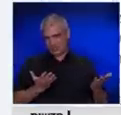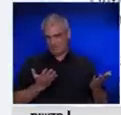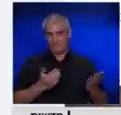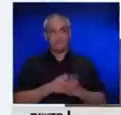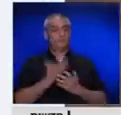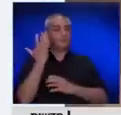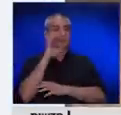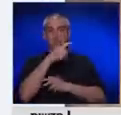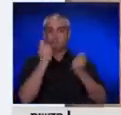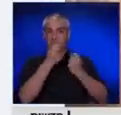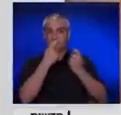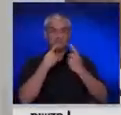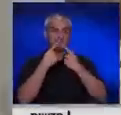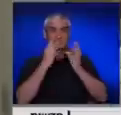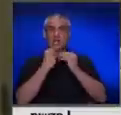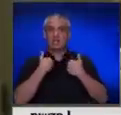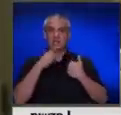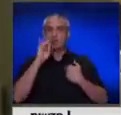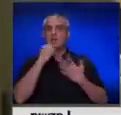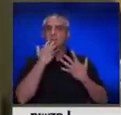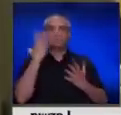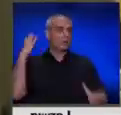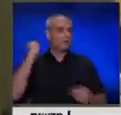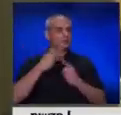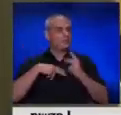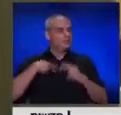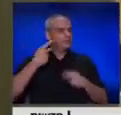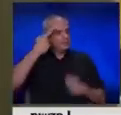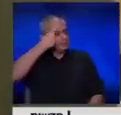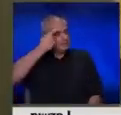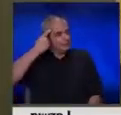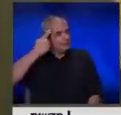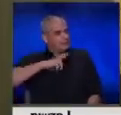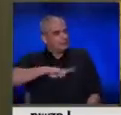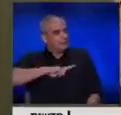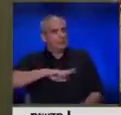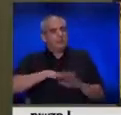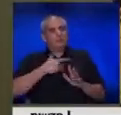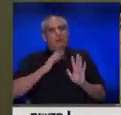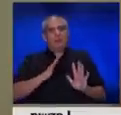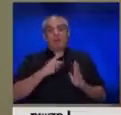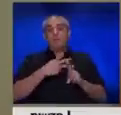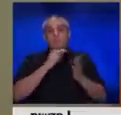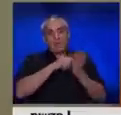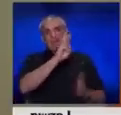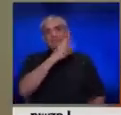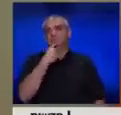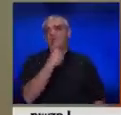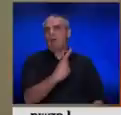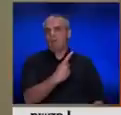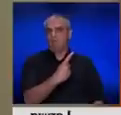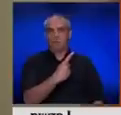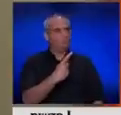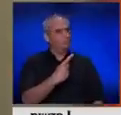בפוסט שהיא מפרסמת ובשיחה איתן, חן מספרת ששנים הלכה מצולקת, בתחושה שהיא כזאת, רק כי ססי אמר.